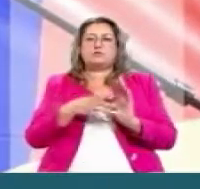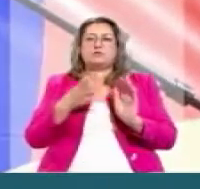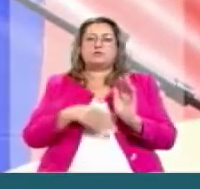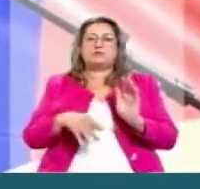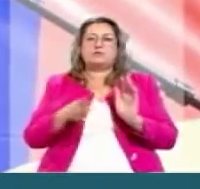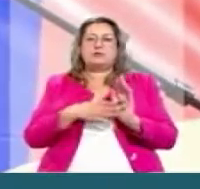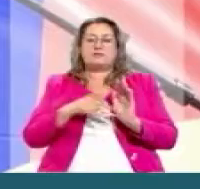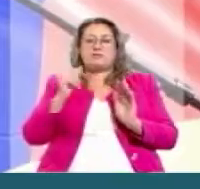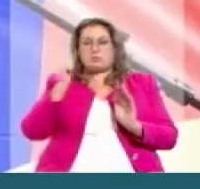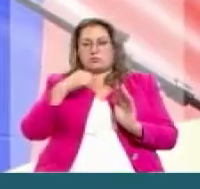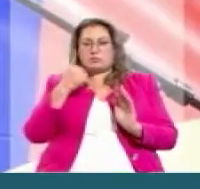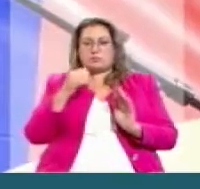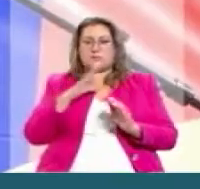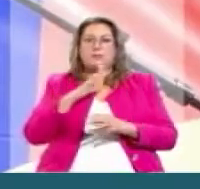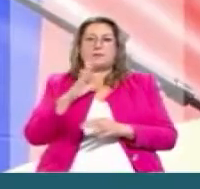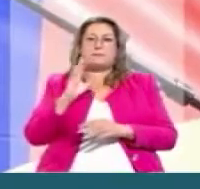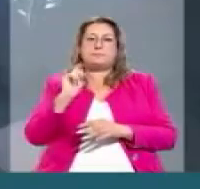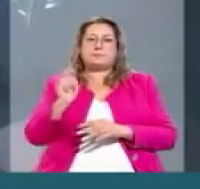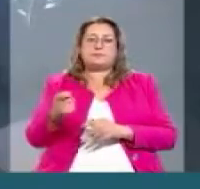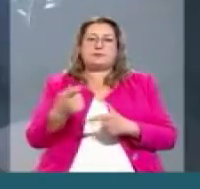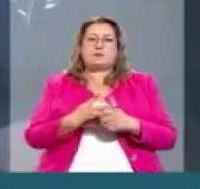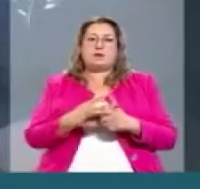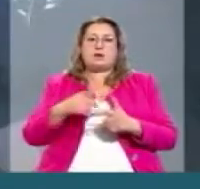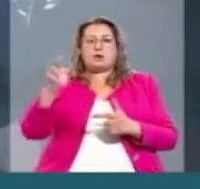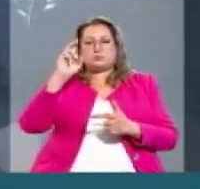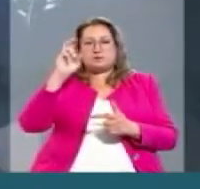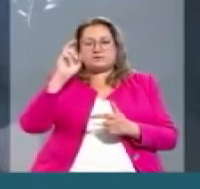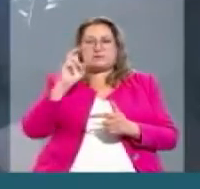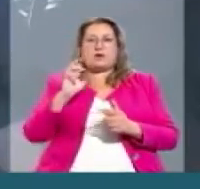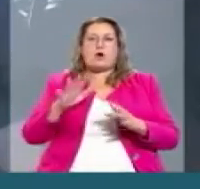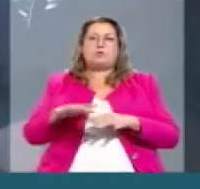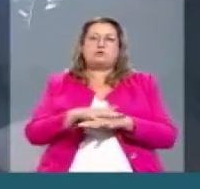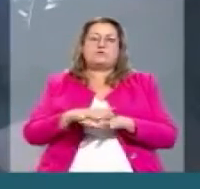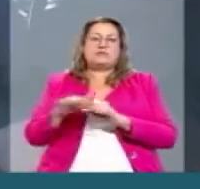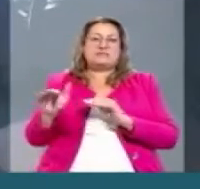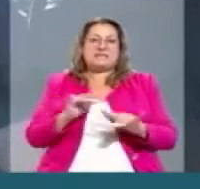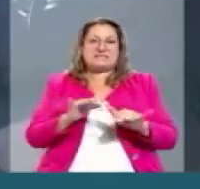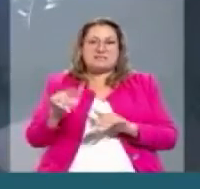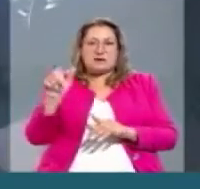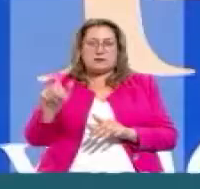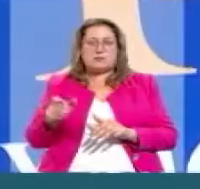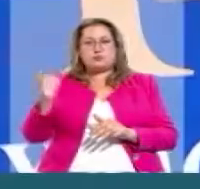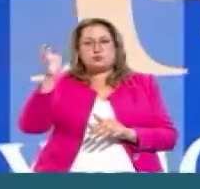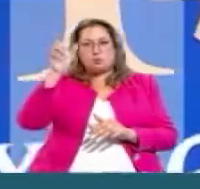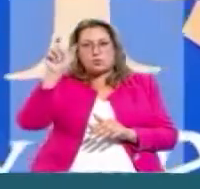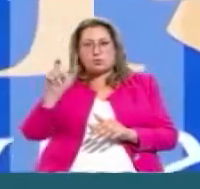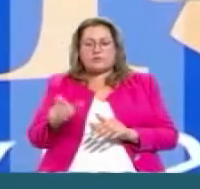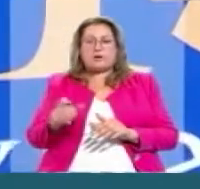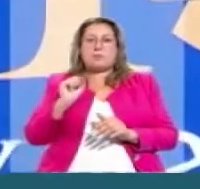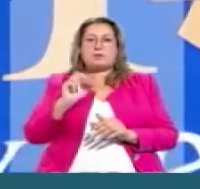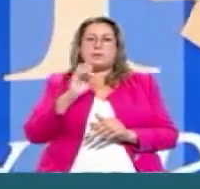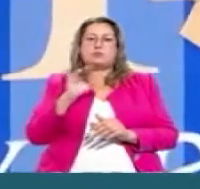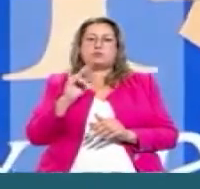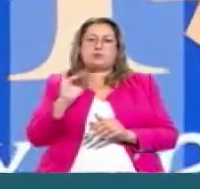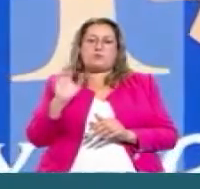аталып мұражайлар мен ескерткіштер ашылды. Қазіргі таңда қазақ зиялысының құрметіне арналған көшеде 5 тұрғын үй, 2 бірдей мектеп орналасқан. Білім